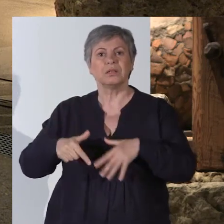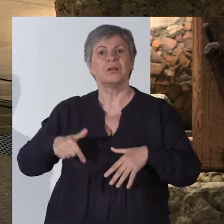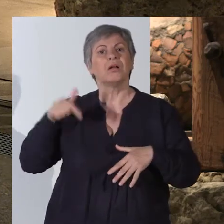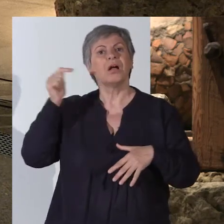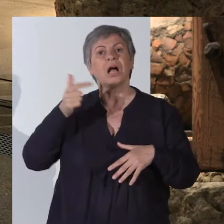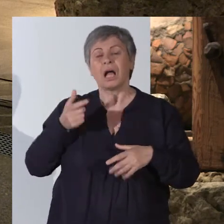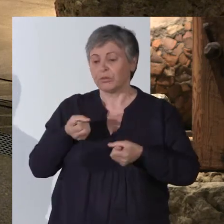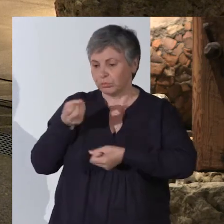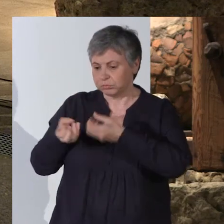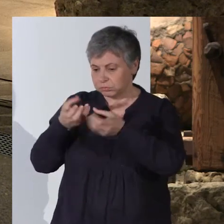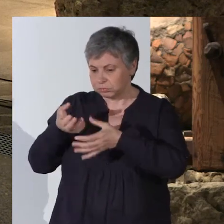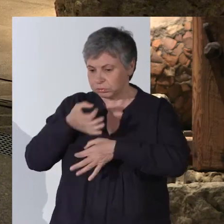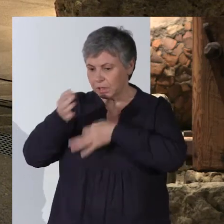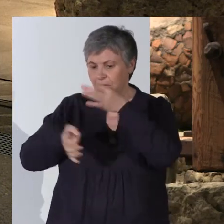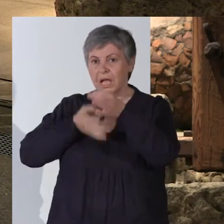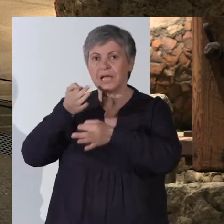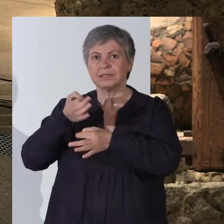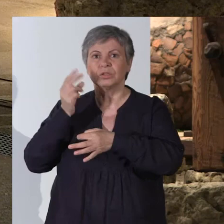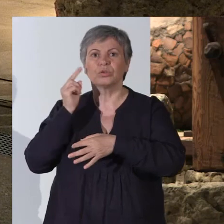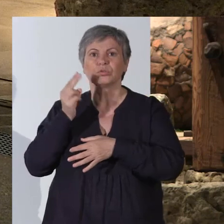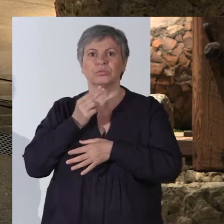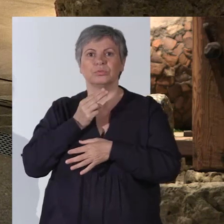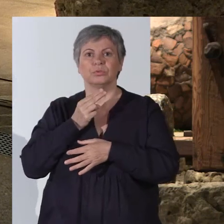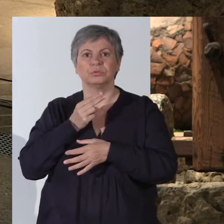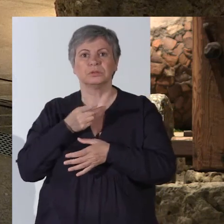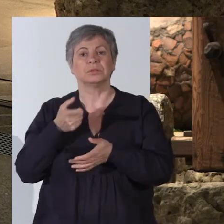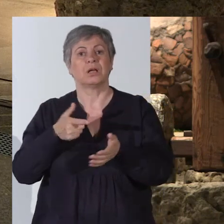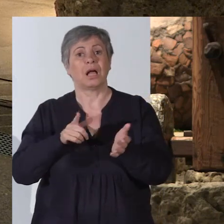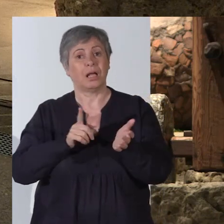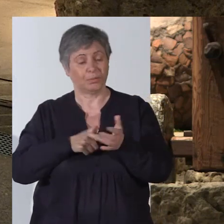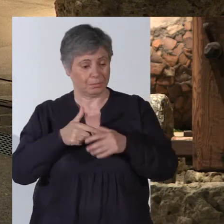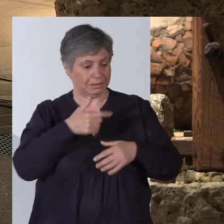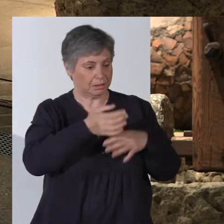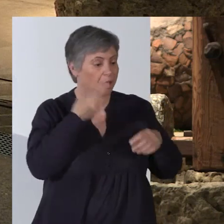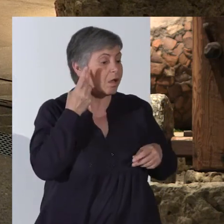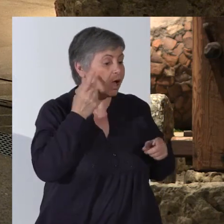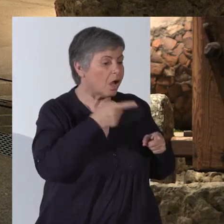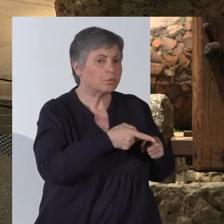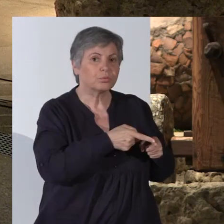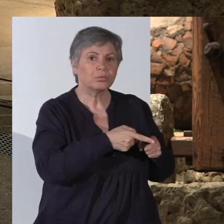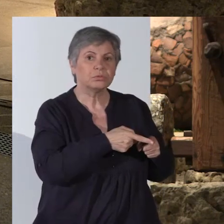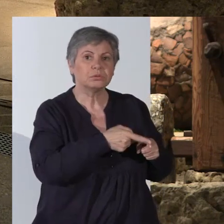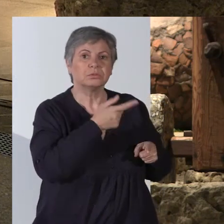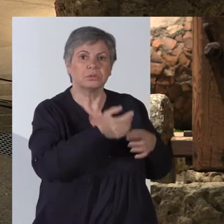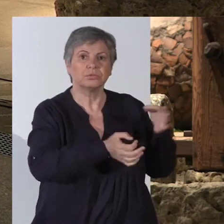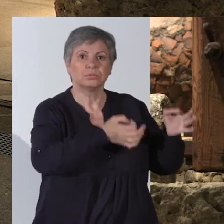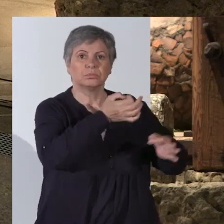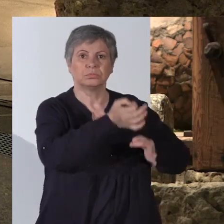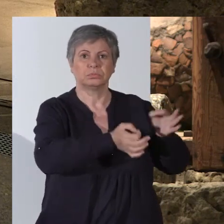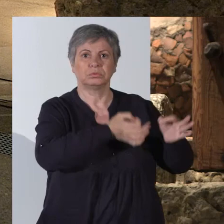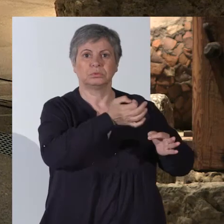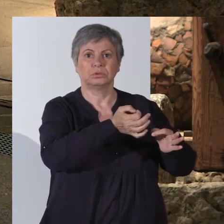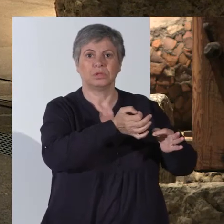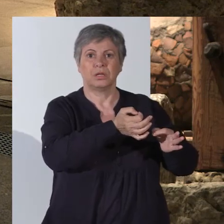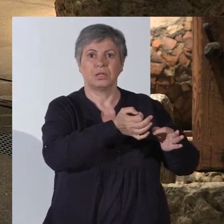μεταδίδει στους κωφούς ταυτόχρονα αναλαμβάνει το βάρος να μυήσει τους ακούοντες καλλιτέχνες που συμμετέχουν σστο θέατρο στο σύμπαν των κωφών